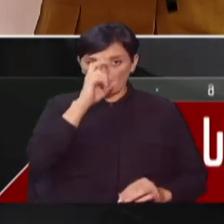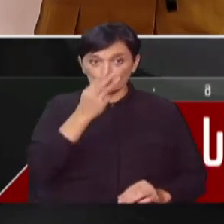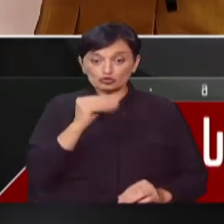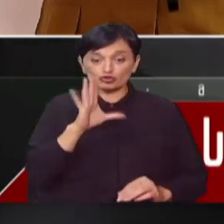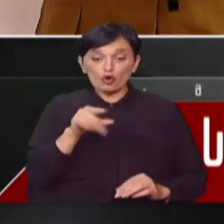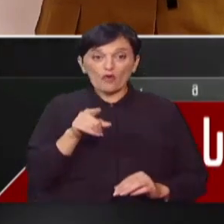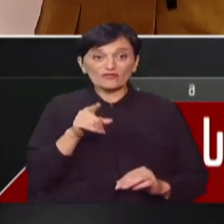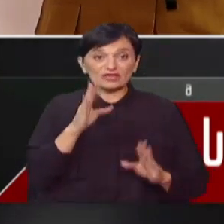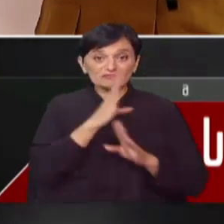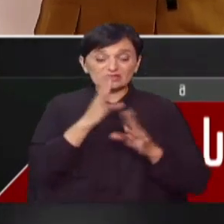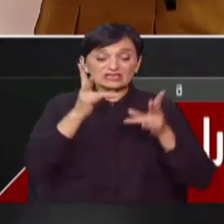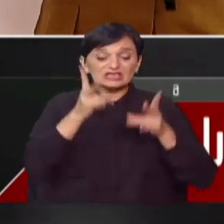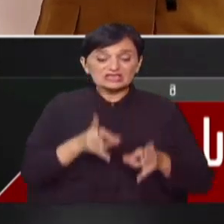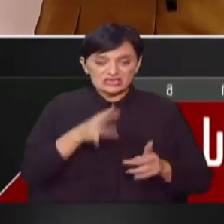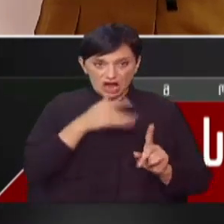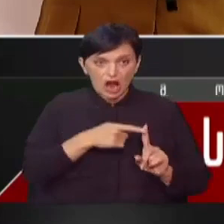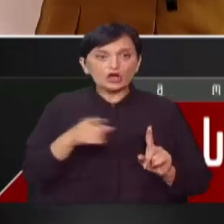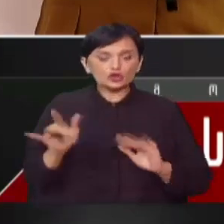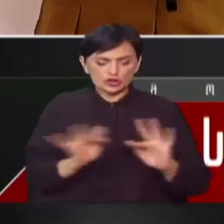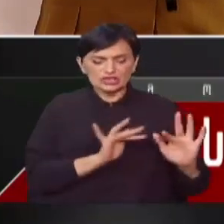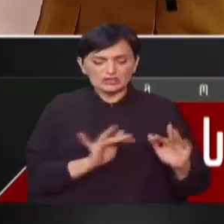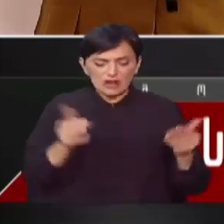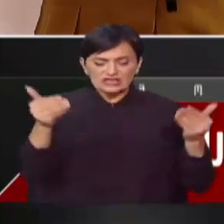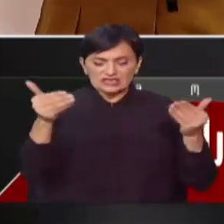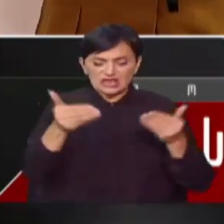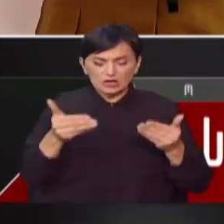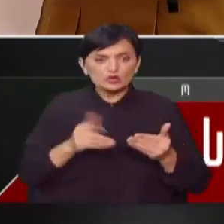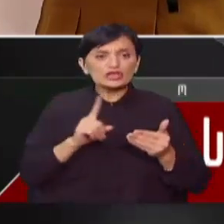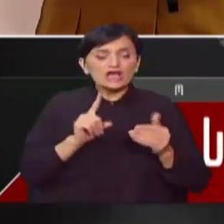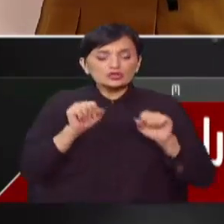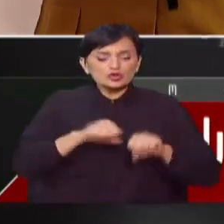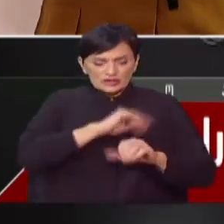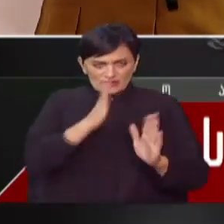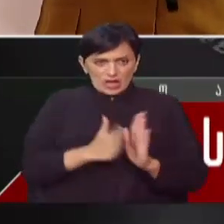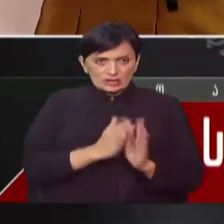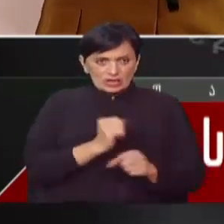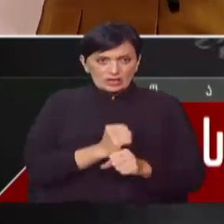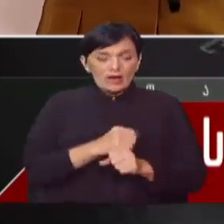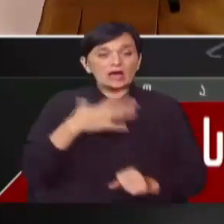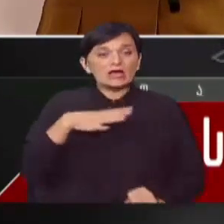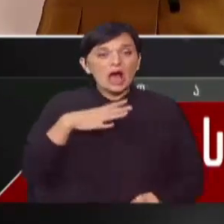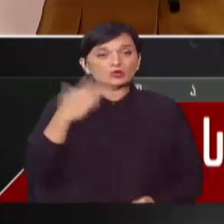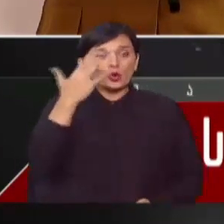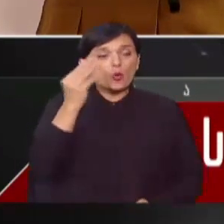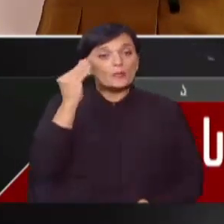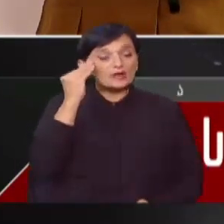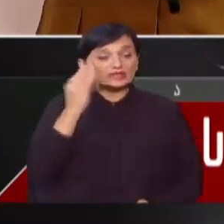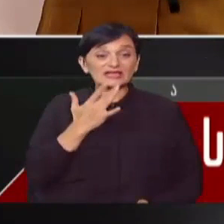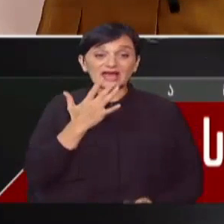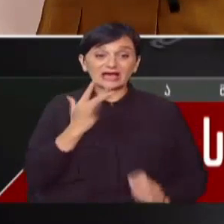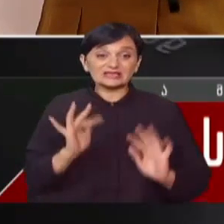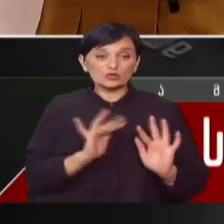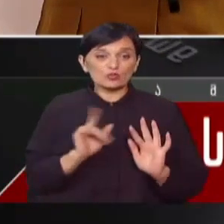შოვის ტრაგედიის პერიოდში იმოქმედა სათანადოდ, რაც შეძრო ყველაფერი გააკეთა. ქართულ ოცნებაში მიაჩნიათ, რომ